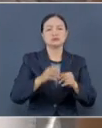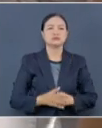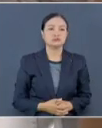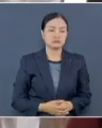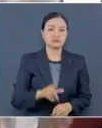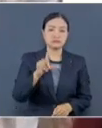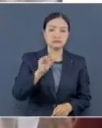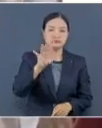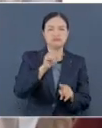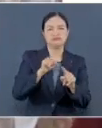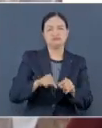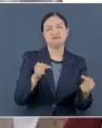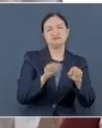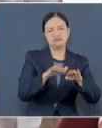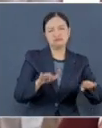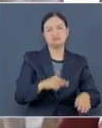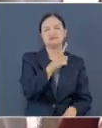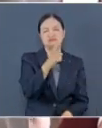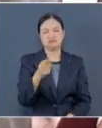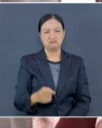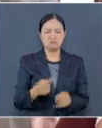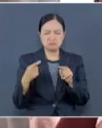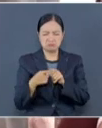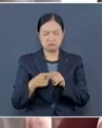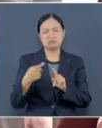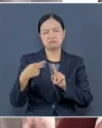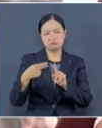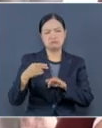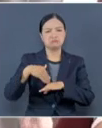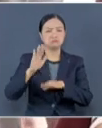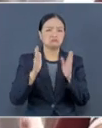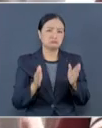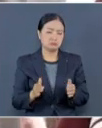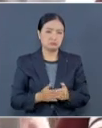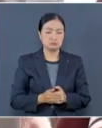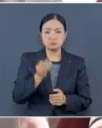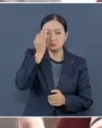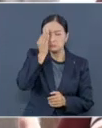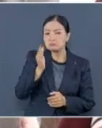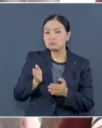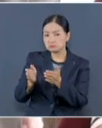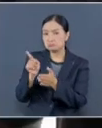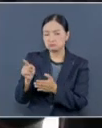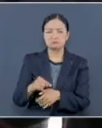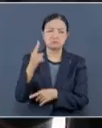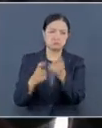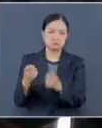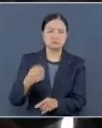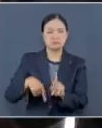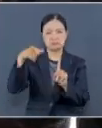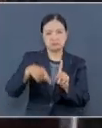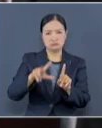25%เป็นเด็กนะครับและผู้บาดเจ็บนับหมื่รายส่วนฝั่งอิสราเอลเองก็มีผู้เสียชีวิตนะครับประมาณ